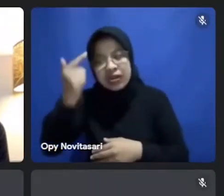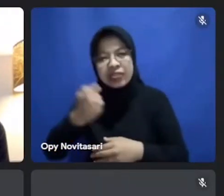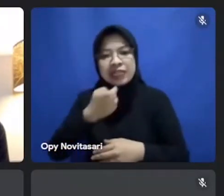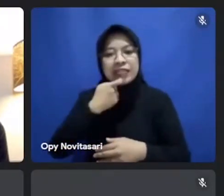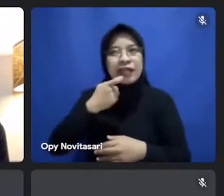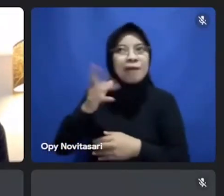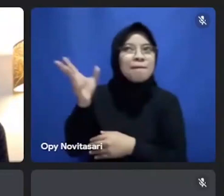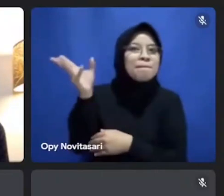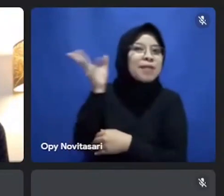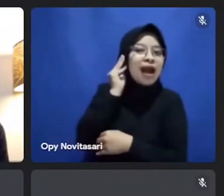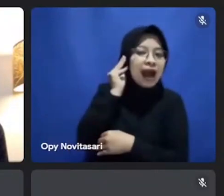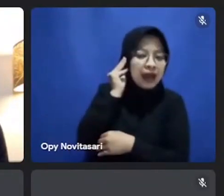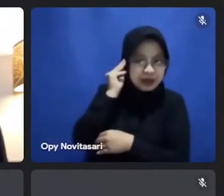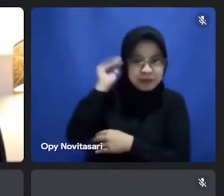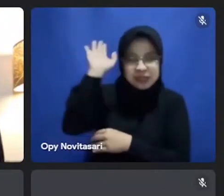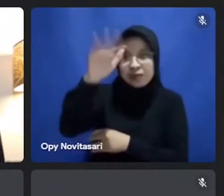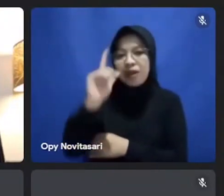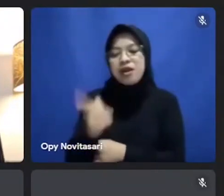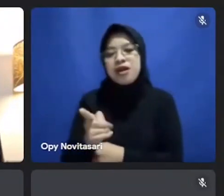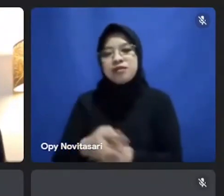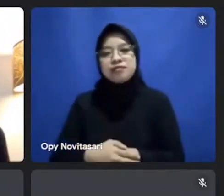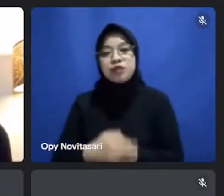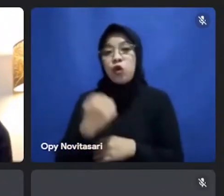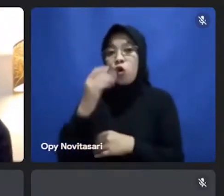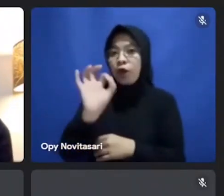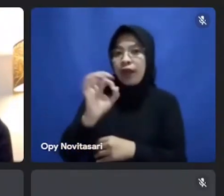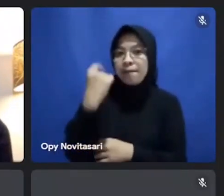mengenai Oke ini ada pertanyaan